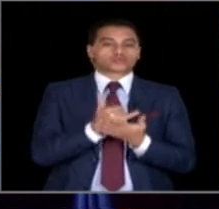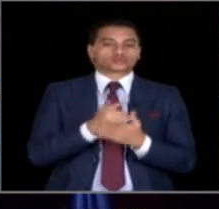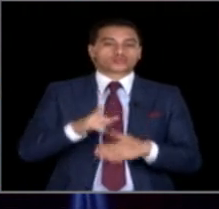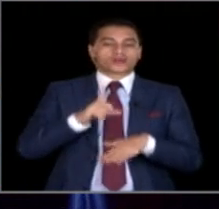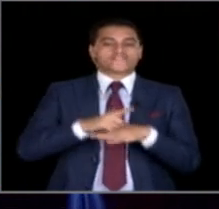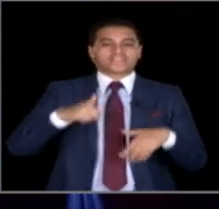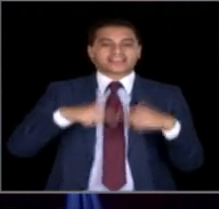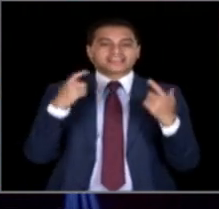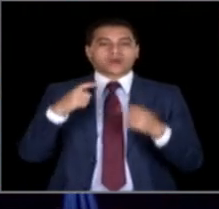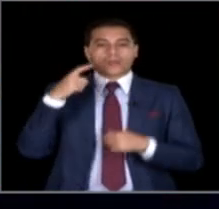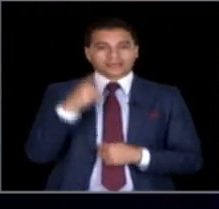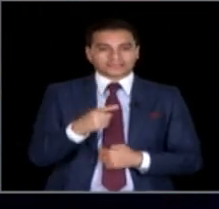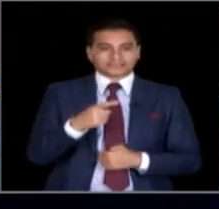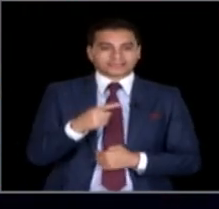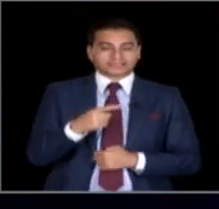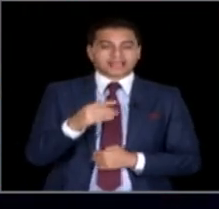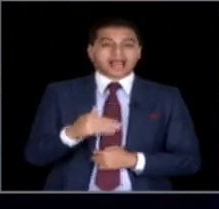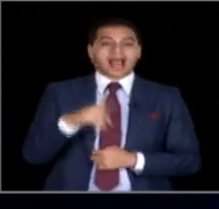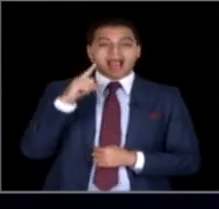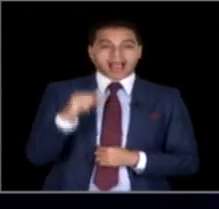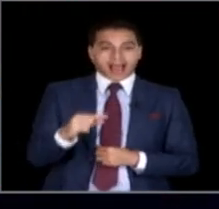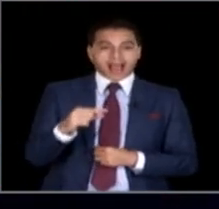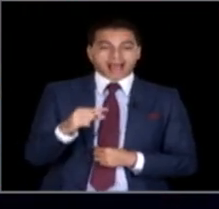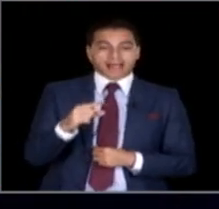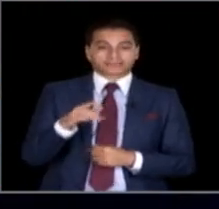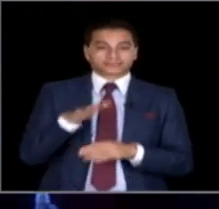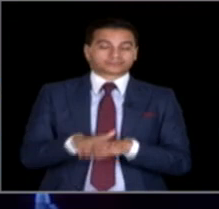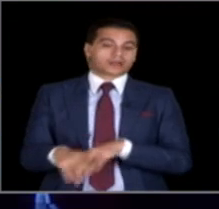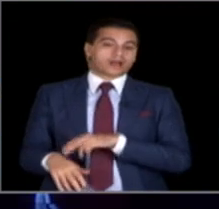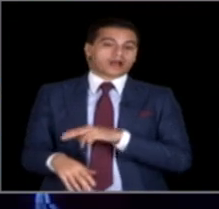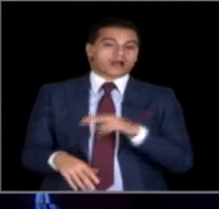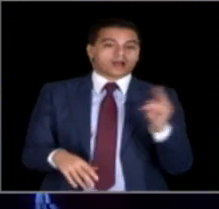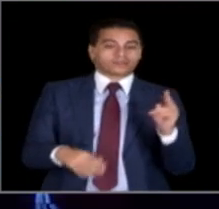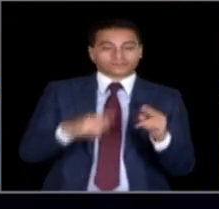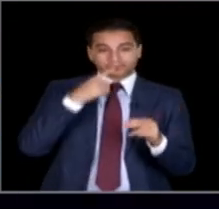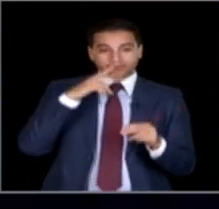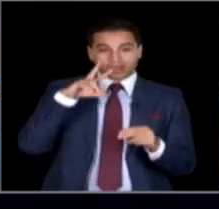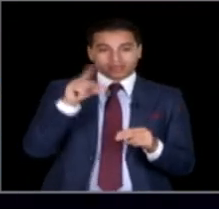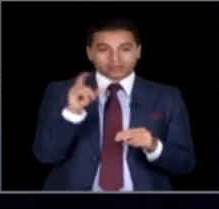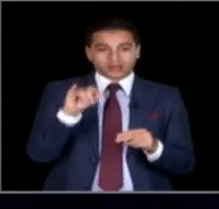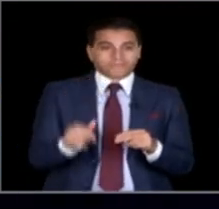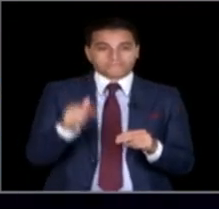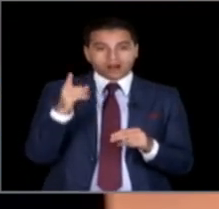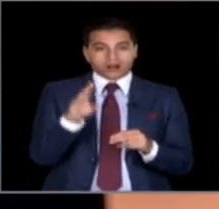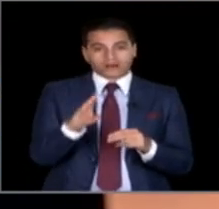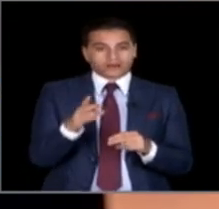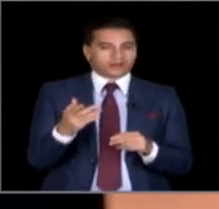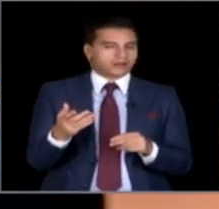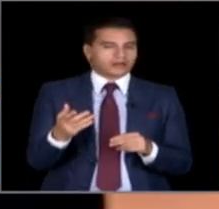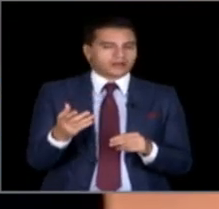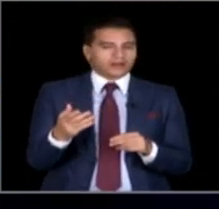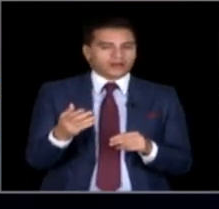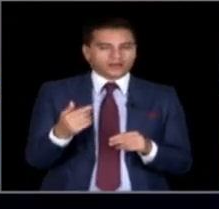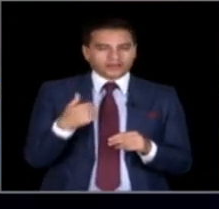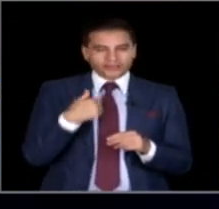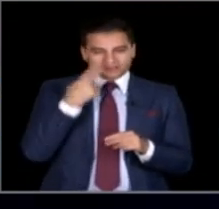الدولة. خالد خد البصر من عبلة. الدنمارك. الدنمارك.